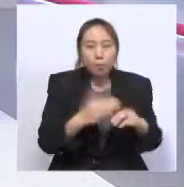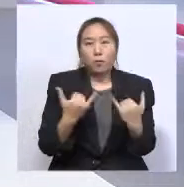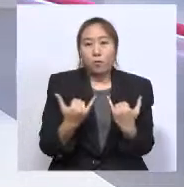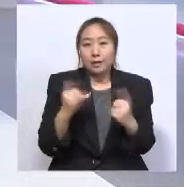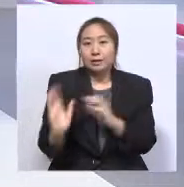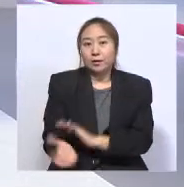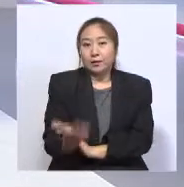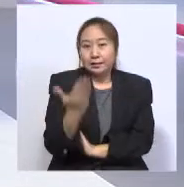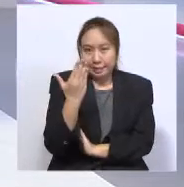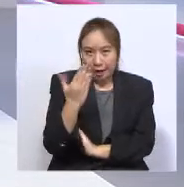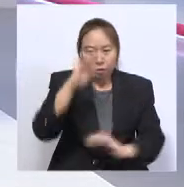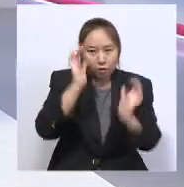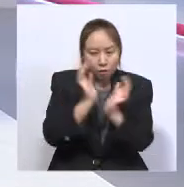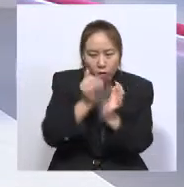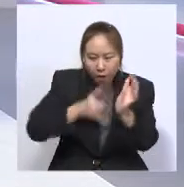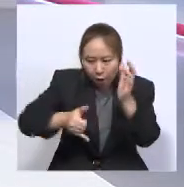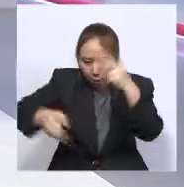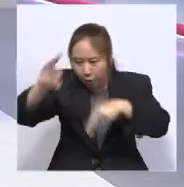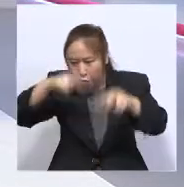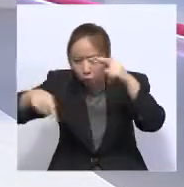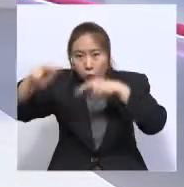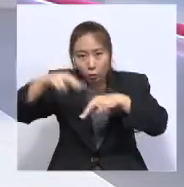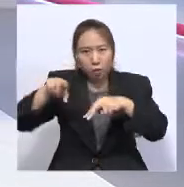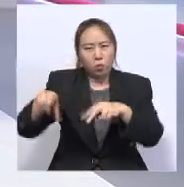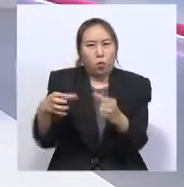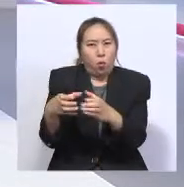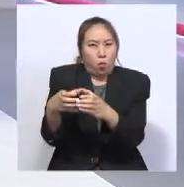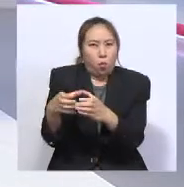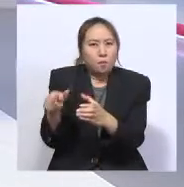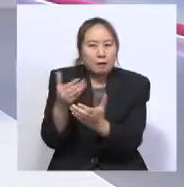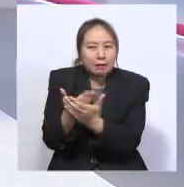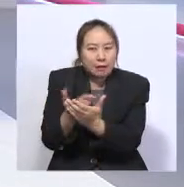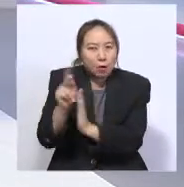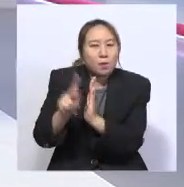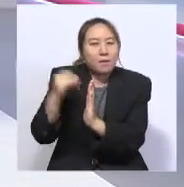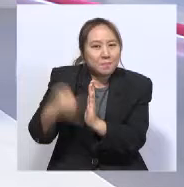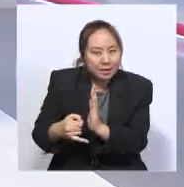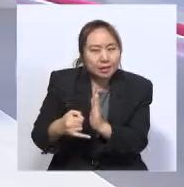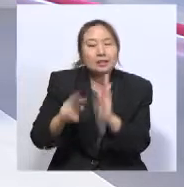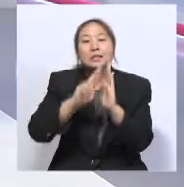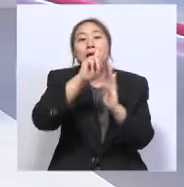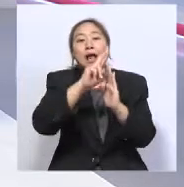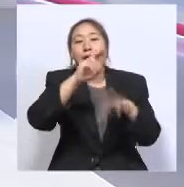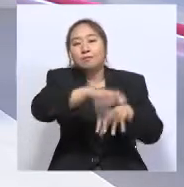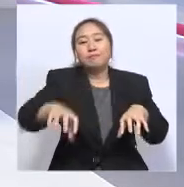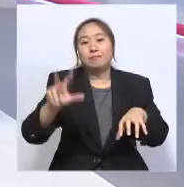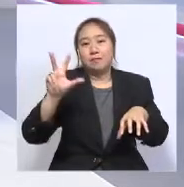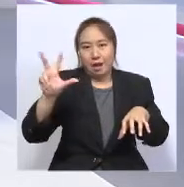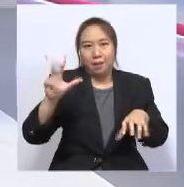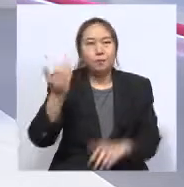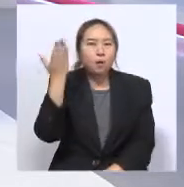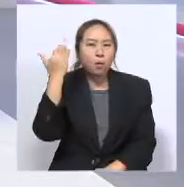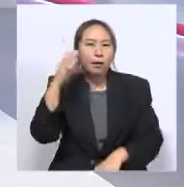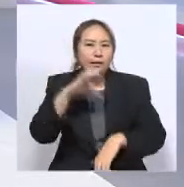เช้าวันนี้ค่ะเจ้าหน้าที่ก็ได้ออกปฏิบัติการตรวจค้นเครือข่ายต้องสงสัยฟอกเงิน3เป้าหมายในจังหวัดเชียงรายค่ะหลังจากที่เมื่อวานนี้ได้